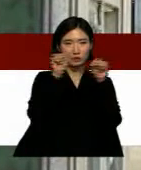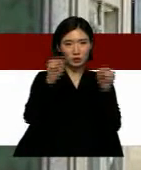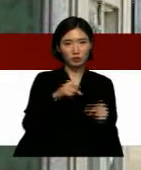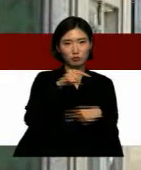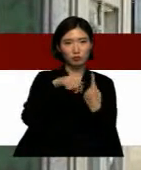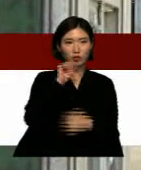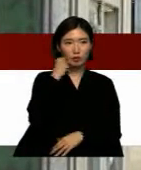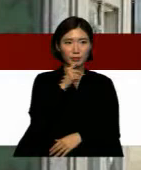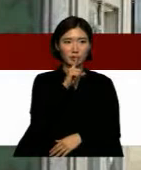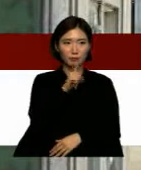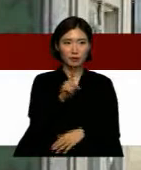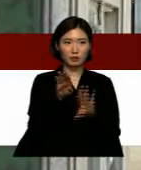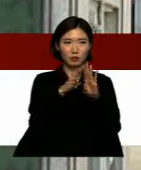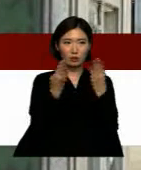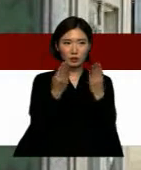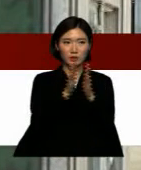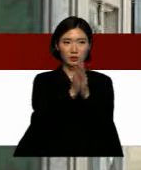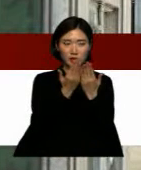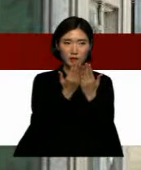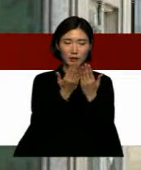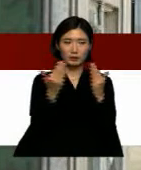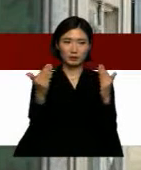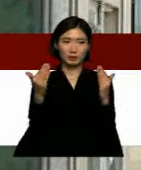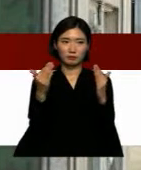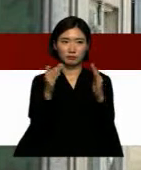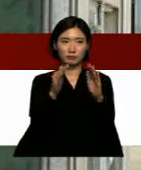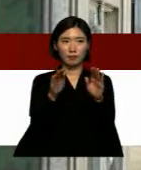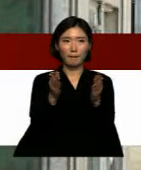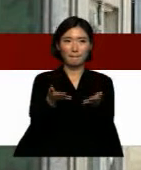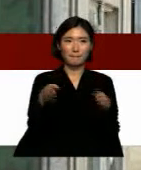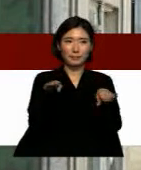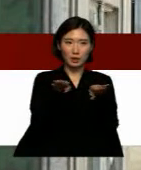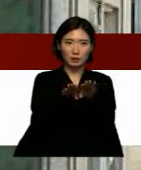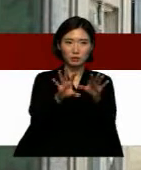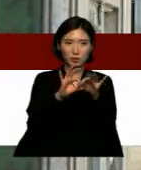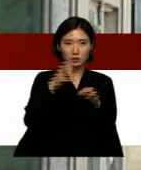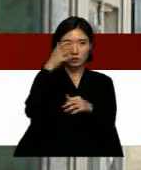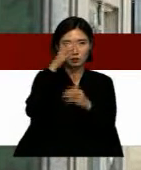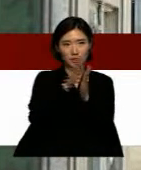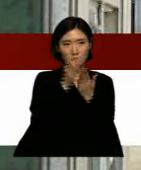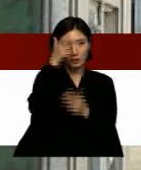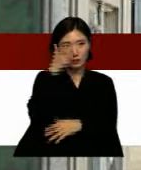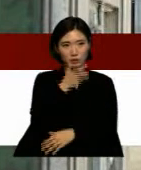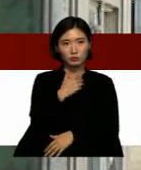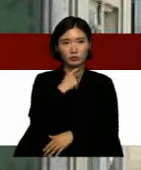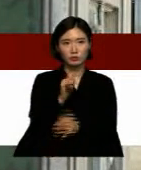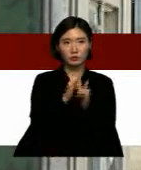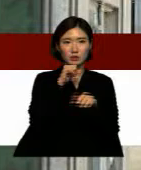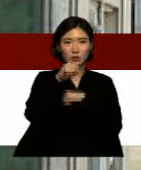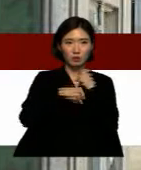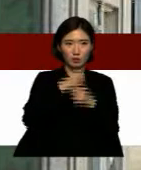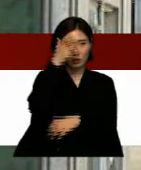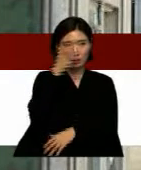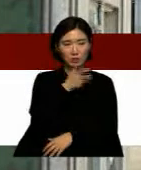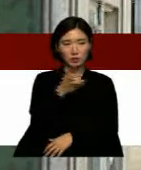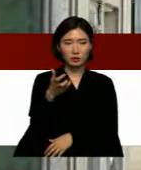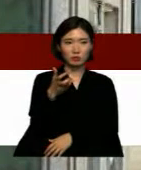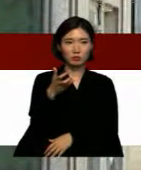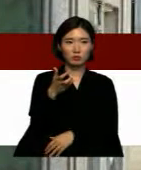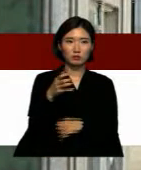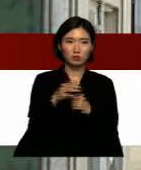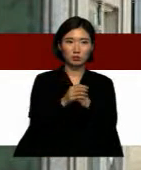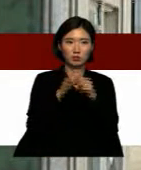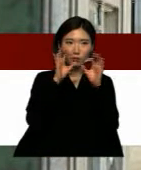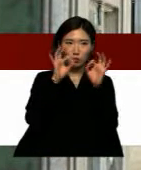뭐 책이 기조하고 싶은 사람 자유롭게 기증도 하고 볼 수 있는 거 보고 그냥 놓아야 되는데 보고 그냥 갖고 가는 게